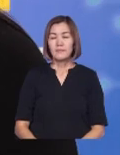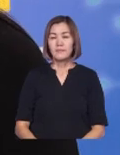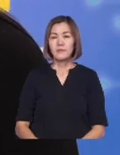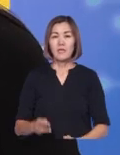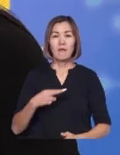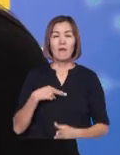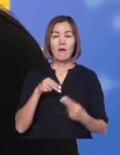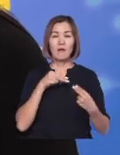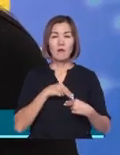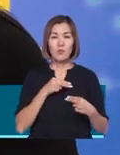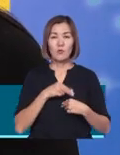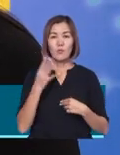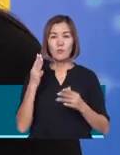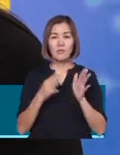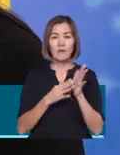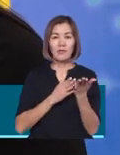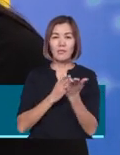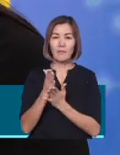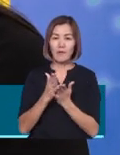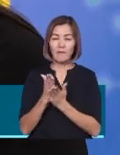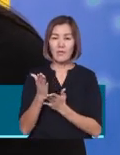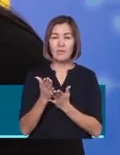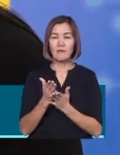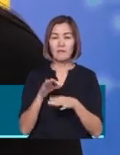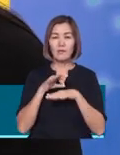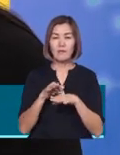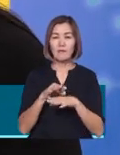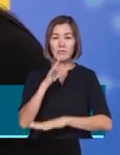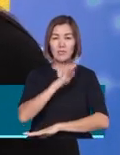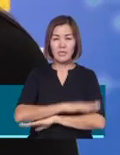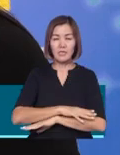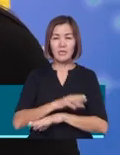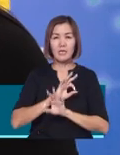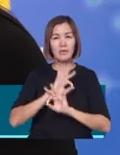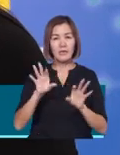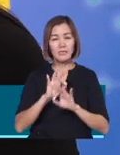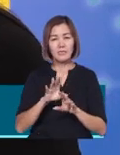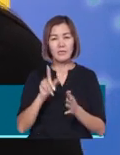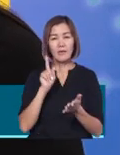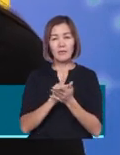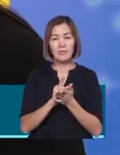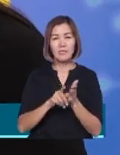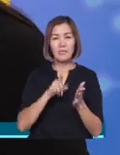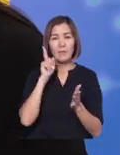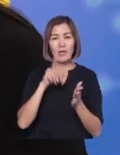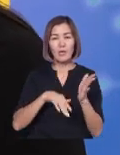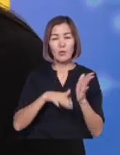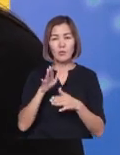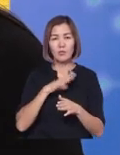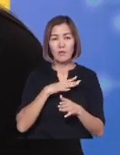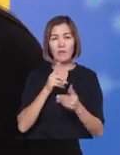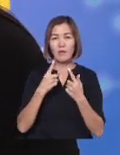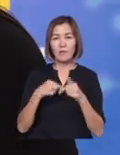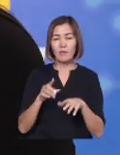Я работаю в школе по 9 направлениям. В частности, я провожу тренинги, на которых разъясняю права и обязанности подростков. Организую лекции